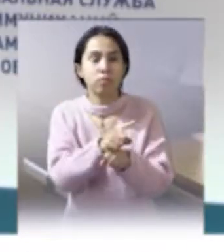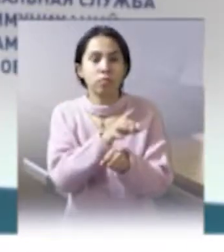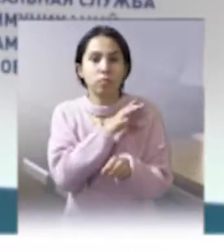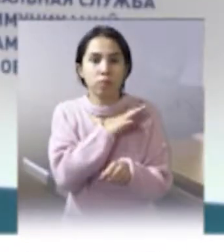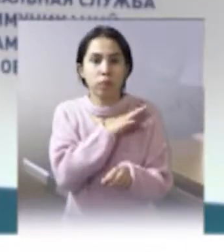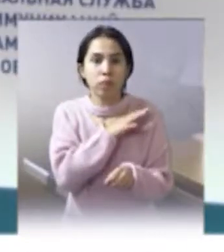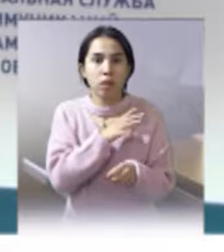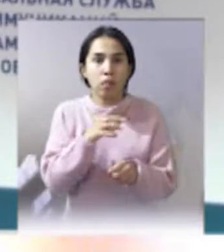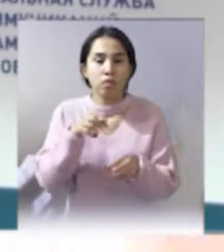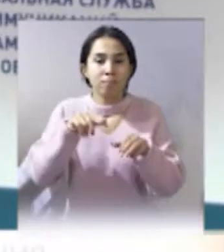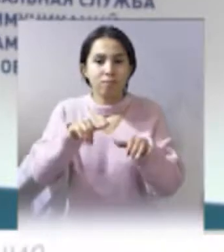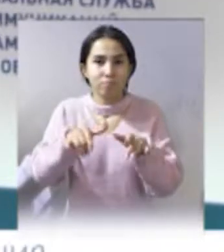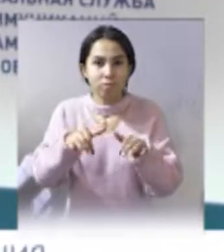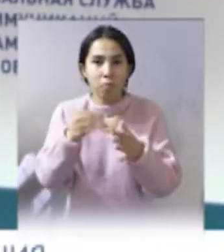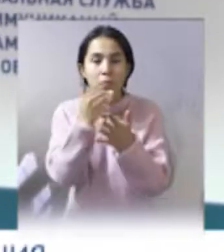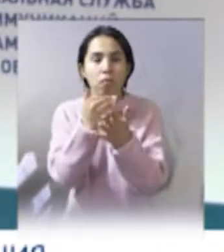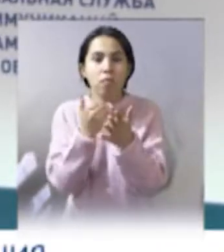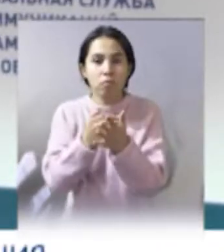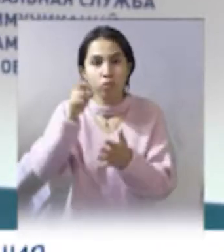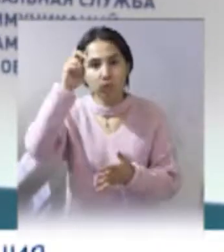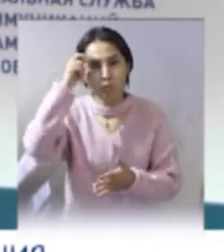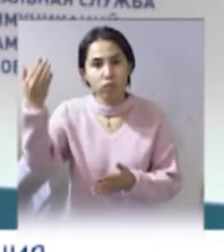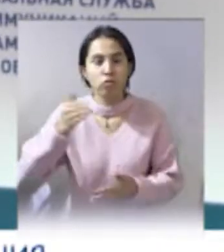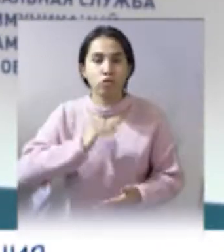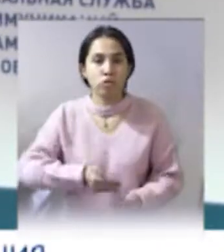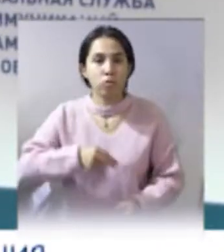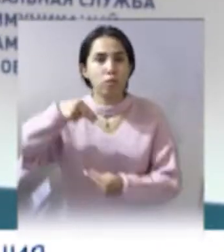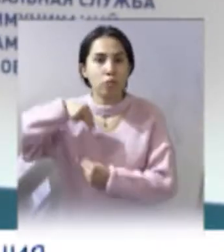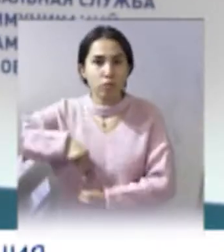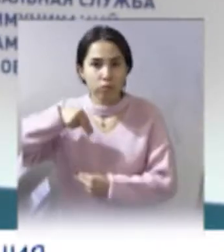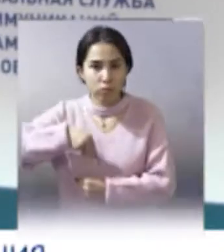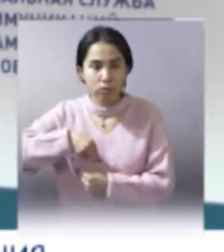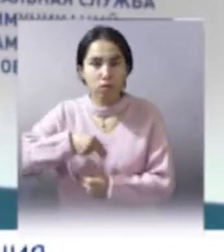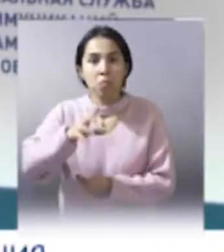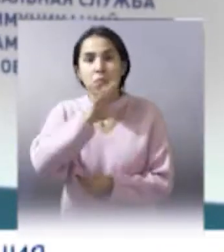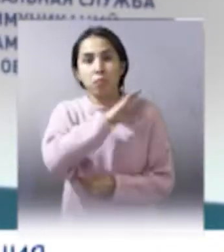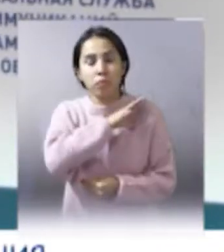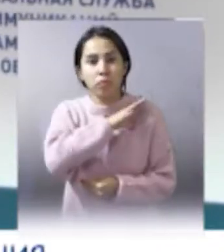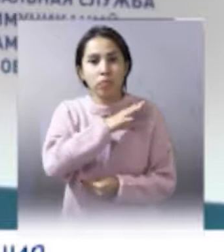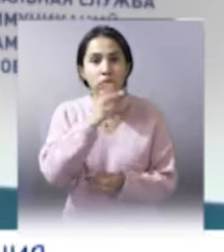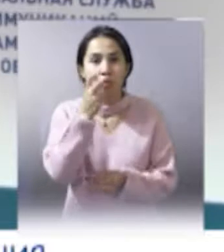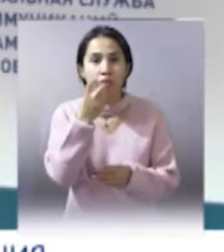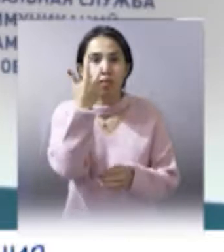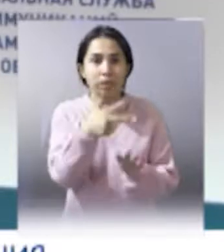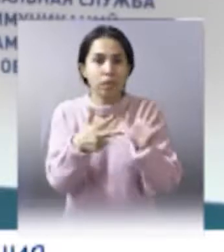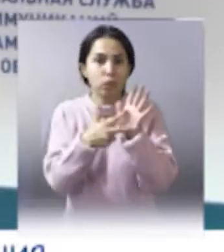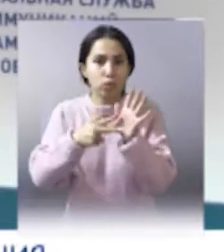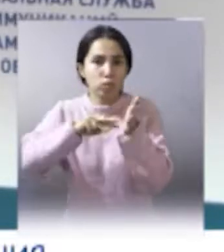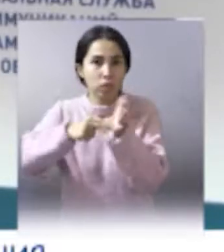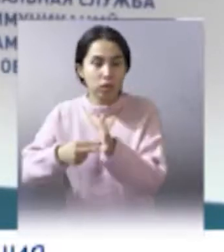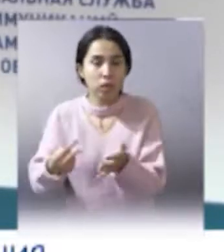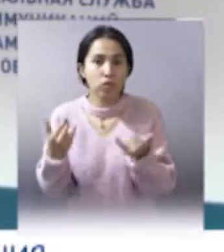На реализацию госпрограммы по поддержке и развитию бизнеса в 2019 году из республиканского бюджета